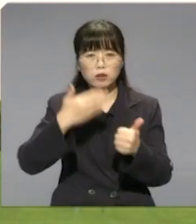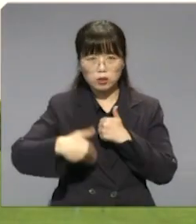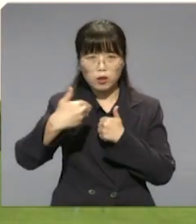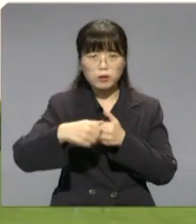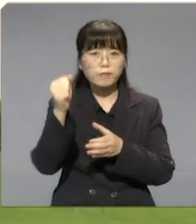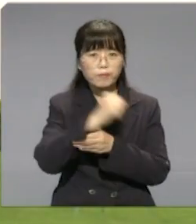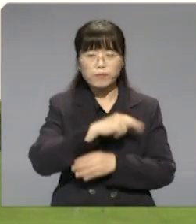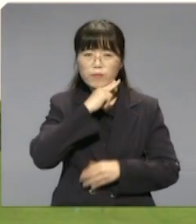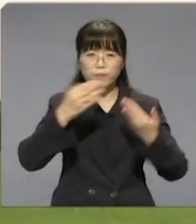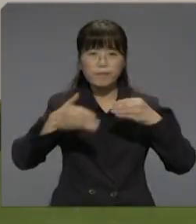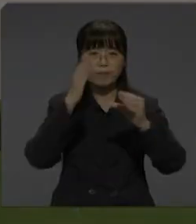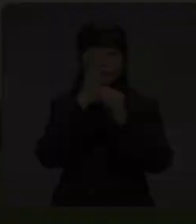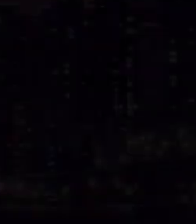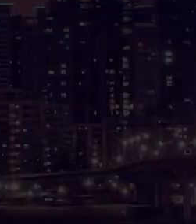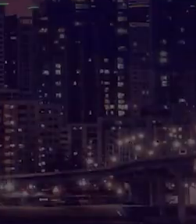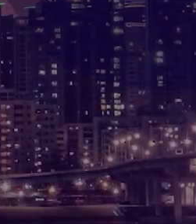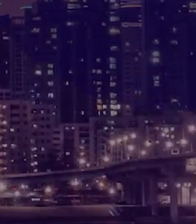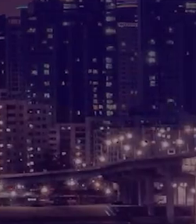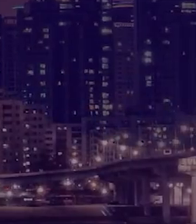들어준 혐의를 받습니다